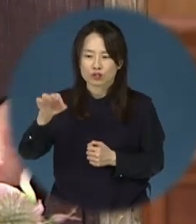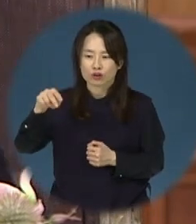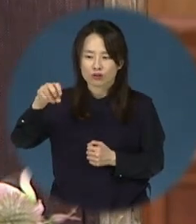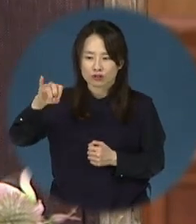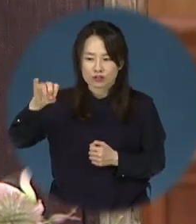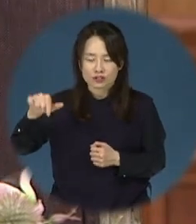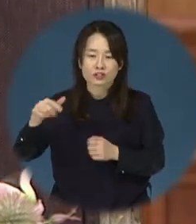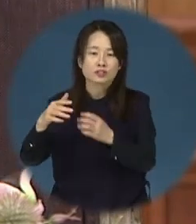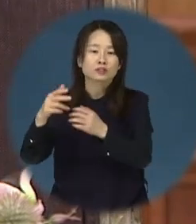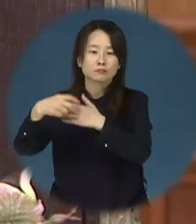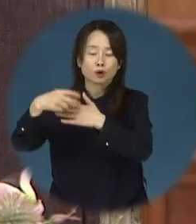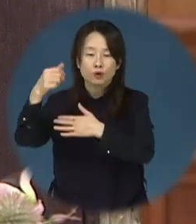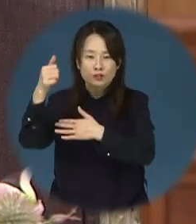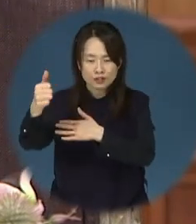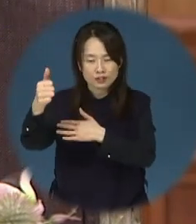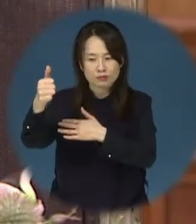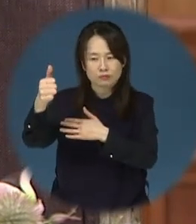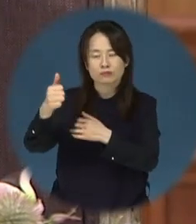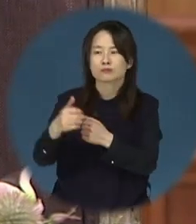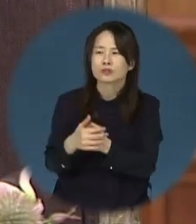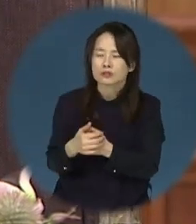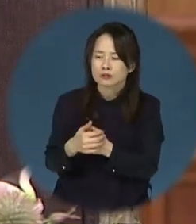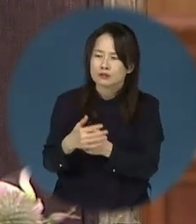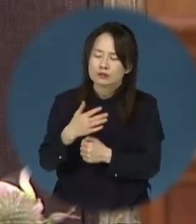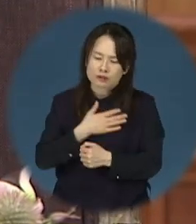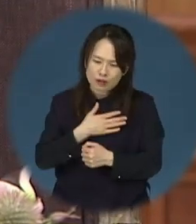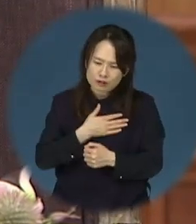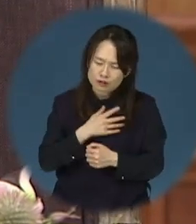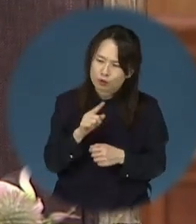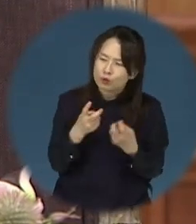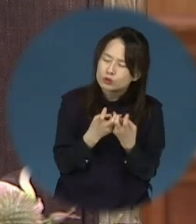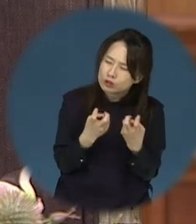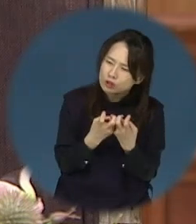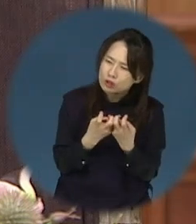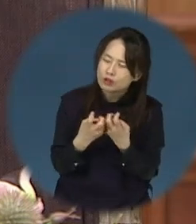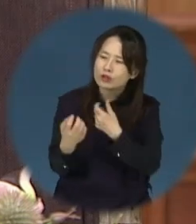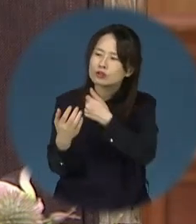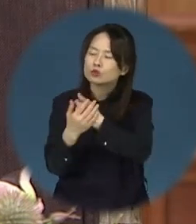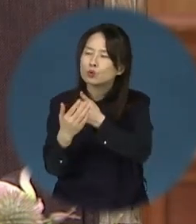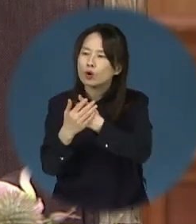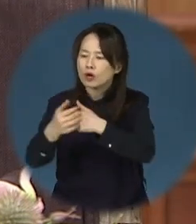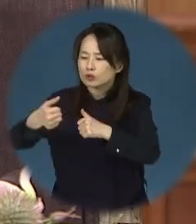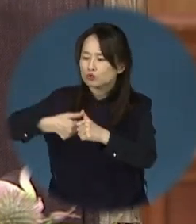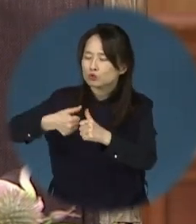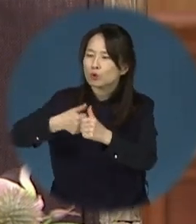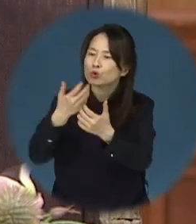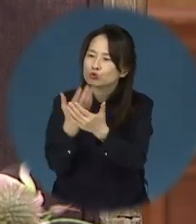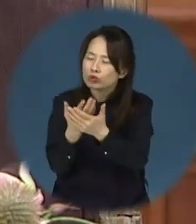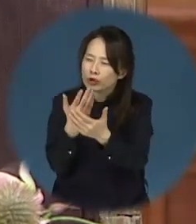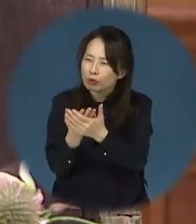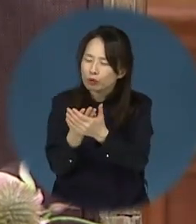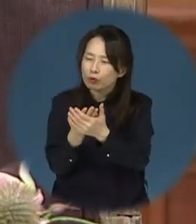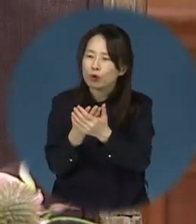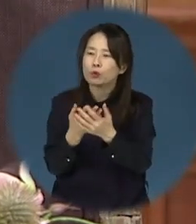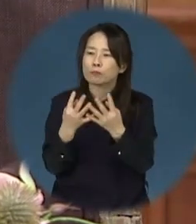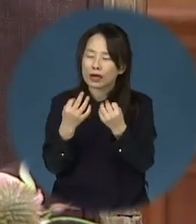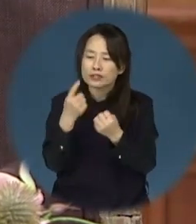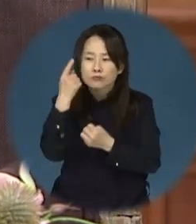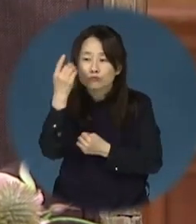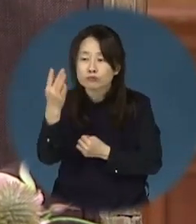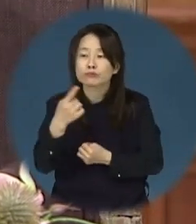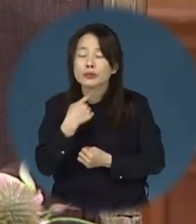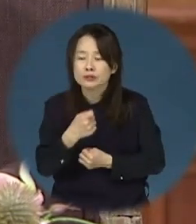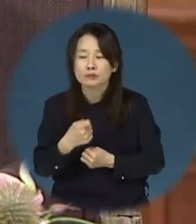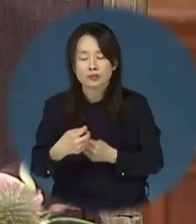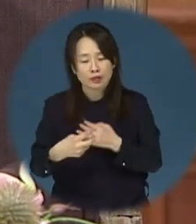하기를 예. 저도 그런 생각이 있는데 어떻게 하는 게 좋겠냐라고 이렇게 많이 여쭤보고 예. 그랬더니 이제